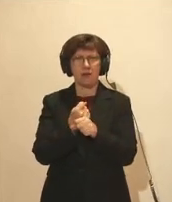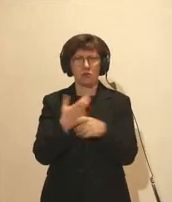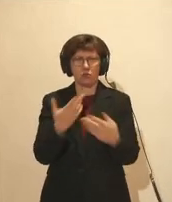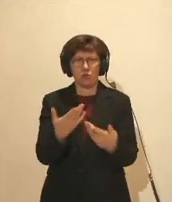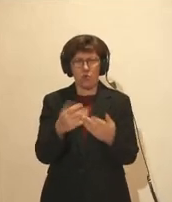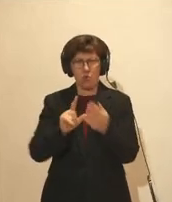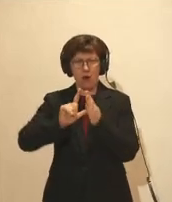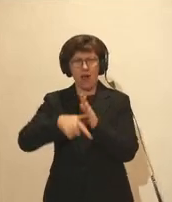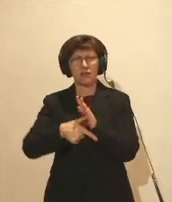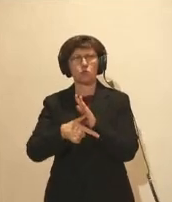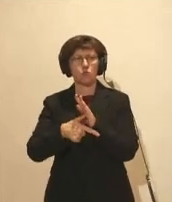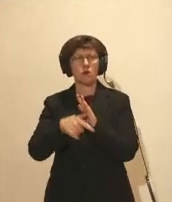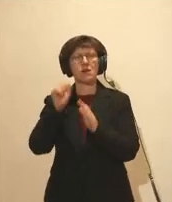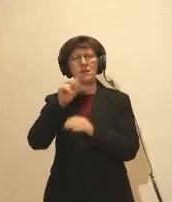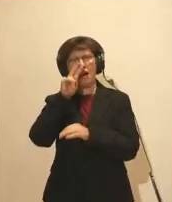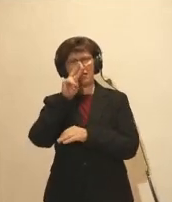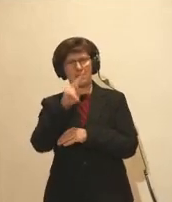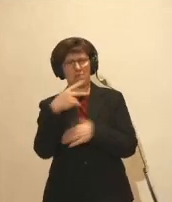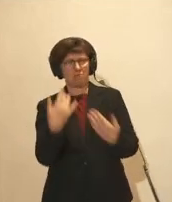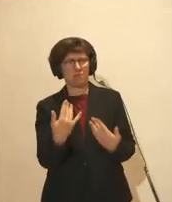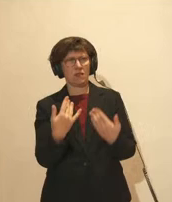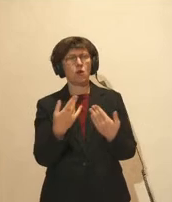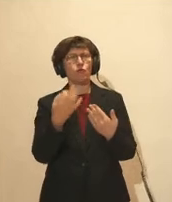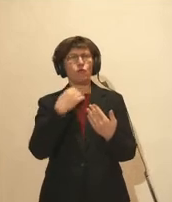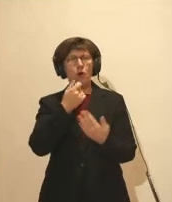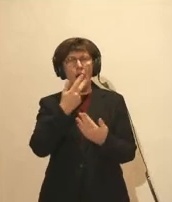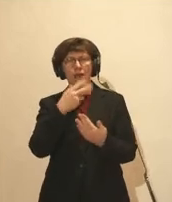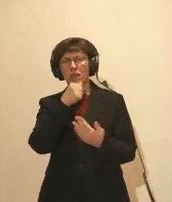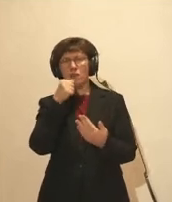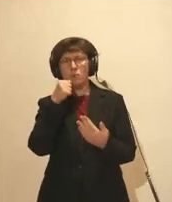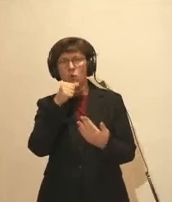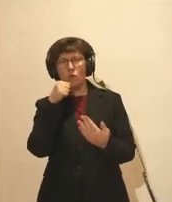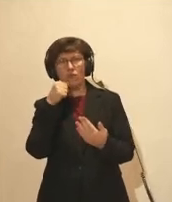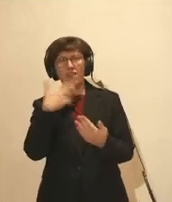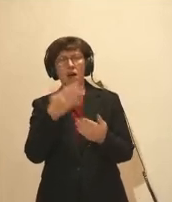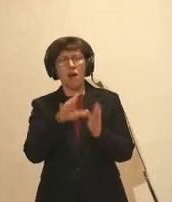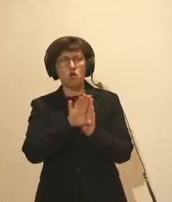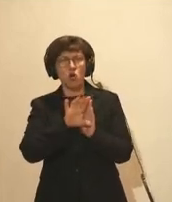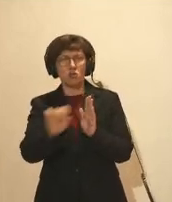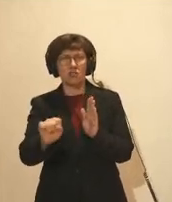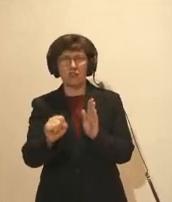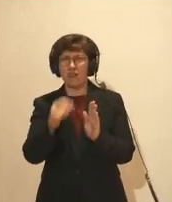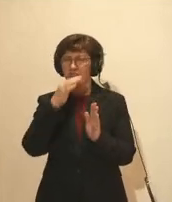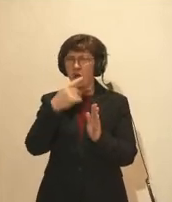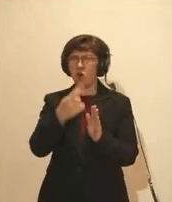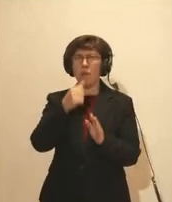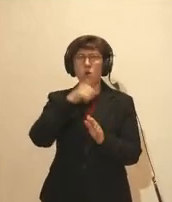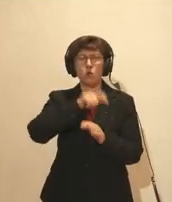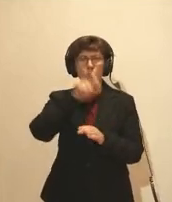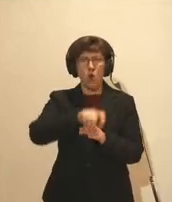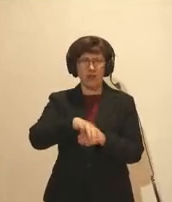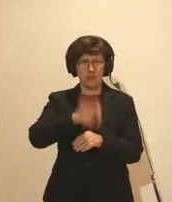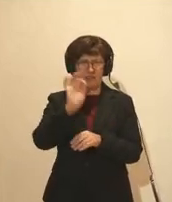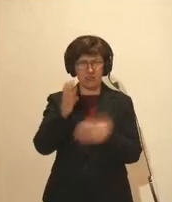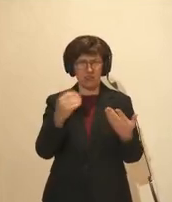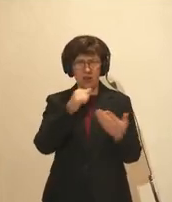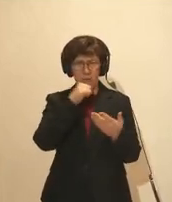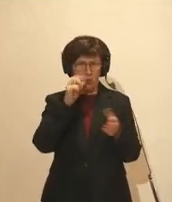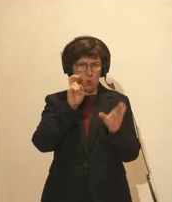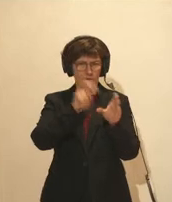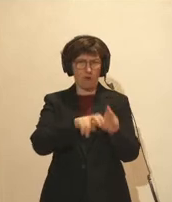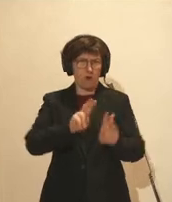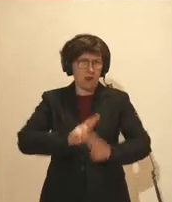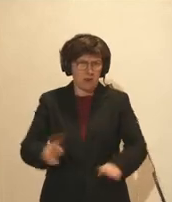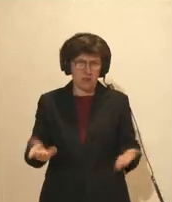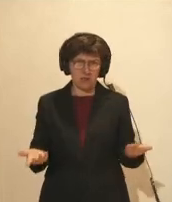auch entsprechend gesehen wird das hat übrigens jetzt für manche berufe sogar konsequenzen für die frage ob sie junge leute finden die da in den umfragen gehen